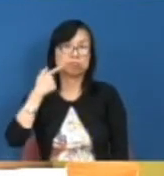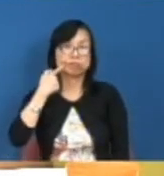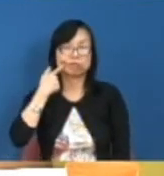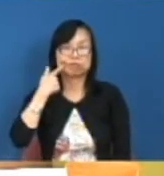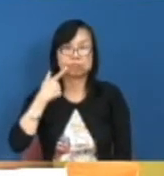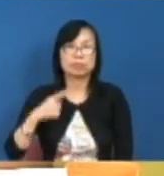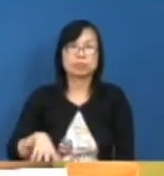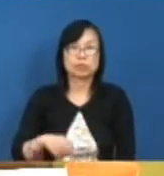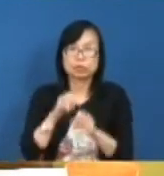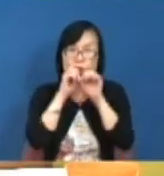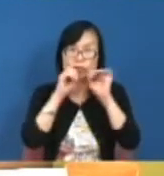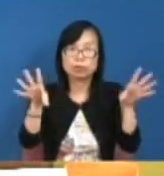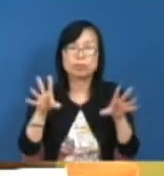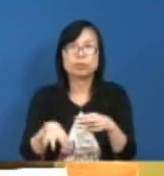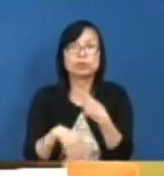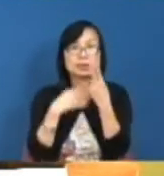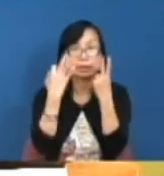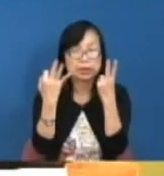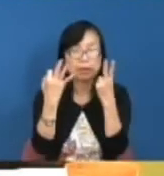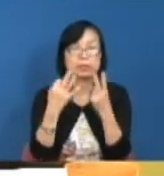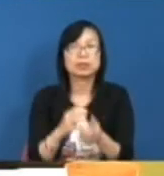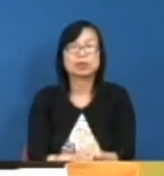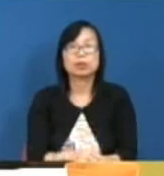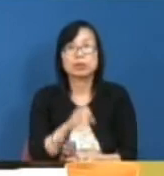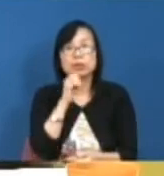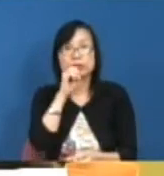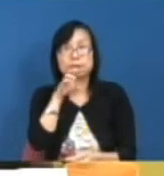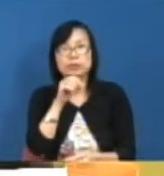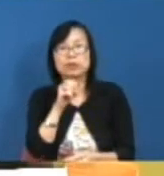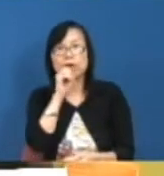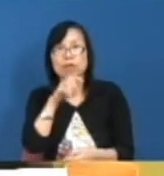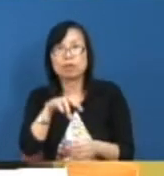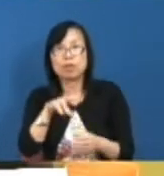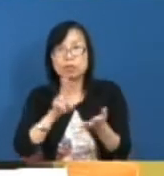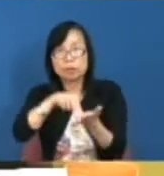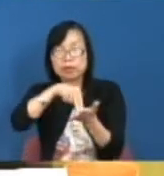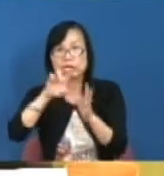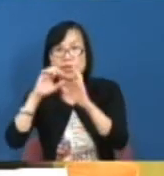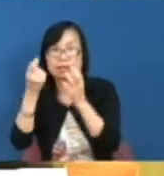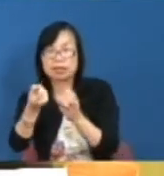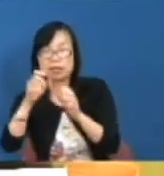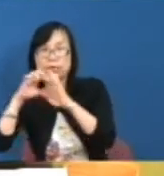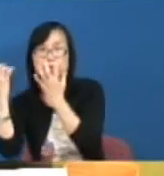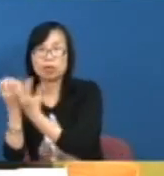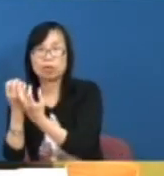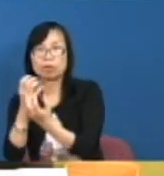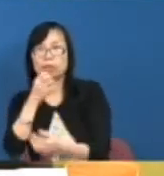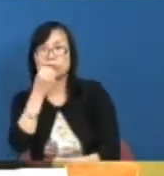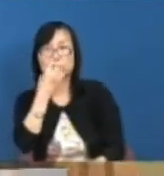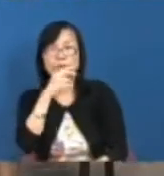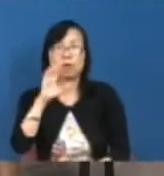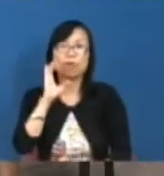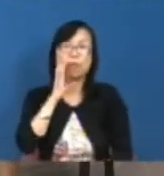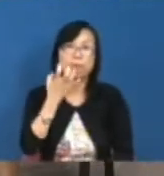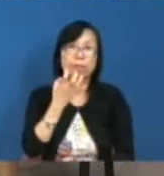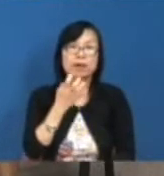23條。撐下勞動，咁所以佢哋就搞咗個工作小組，用其即係將港澳辦廢咗